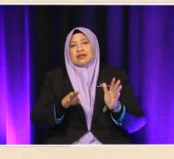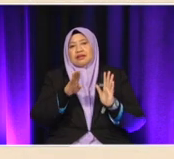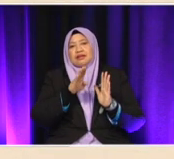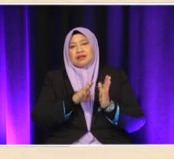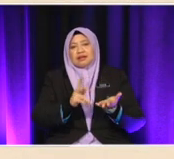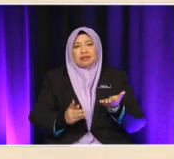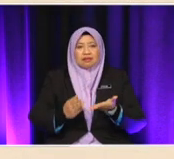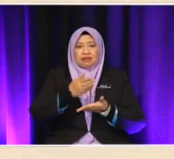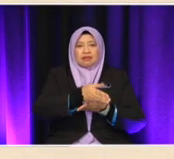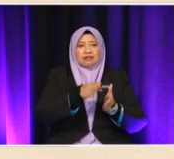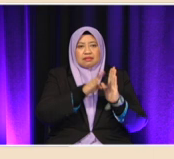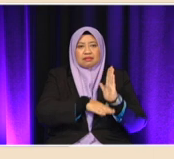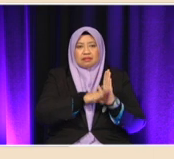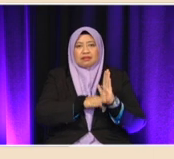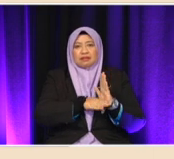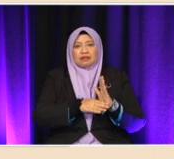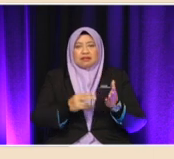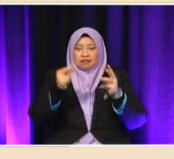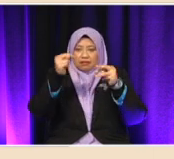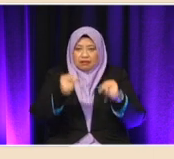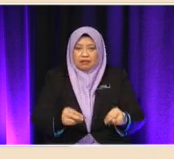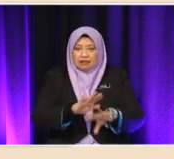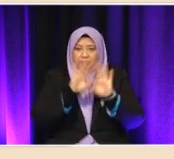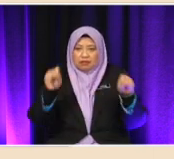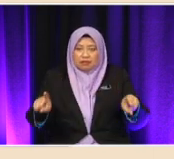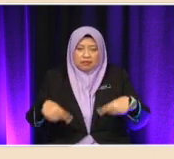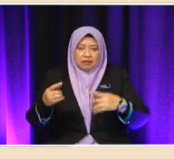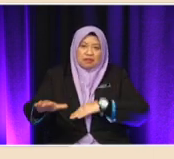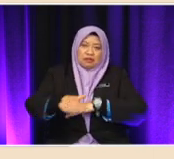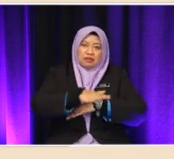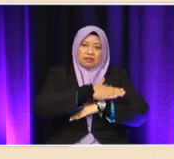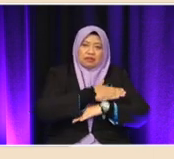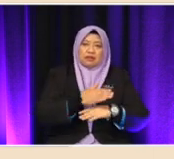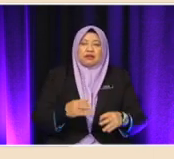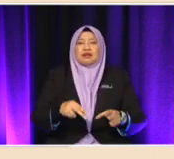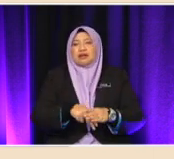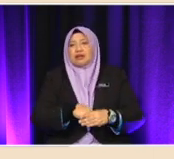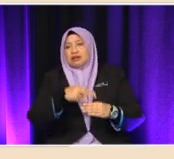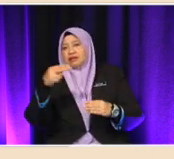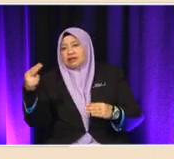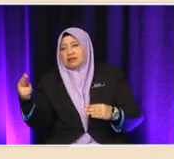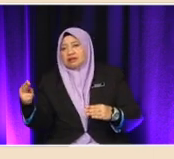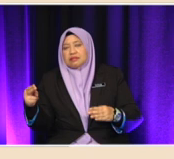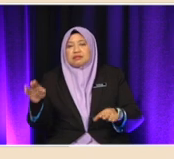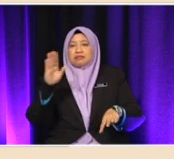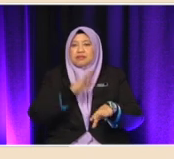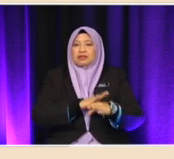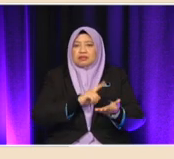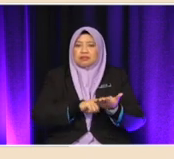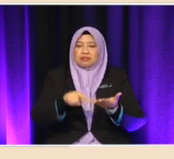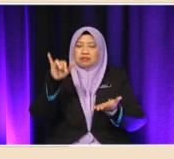sebab disebabkan nilai yang tidak dapat pergi ke laut maka hasil tangkapan mereka pada minggu